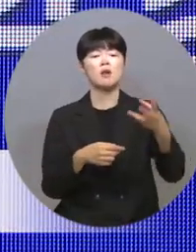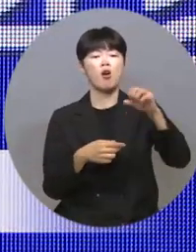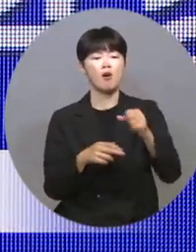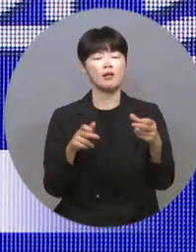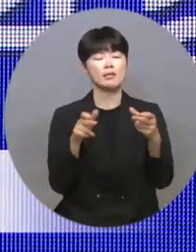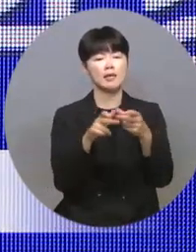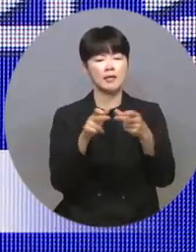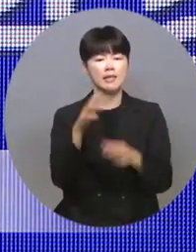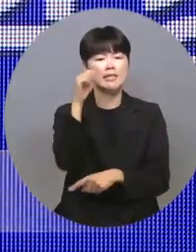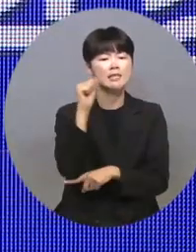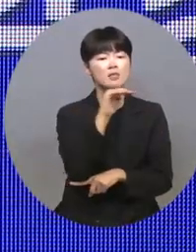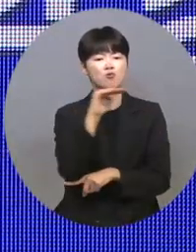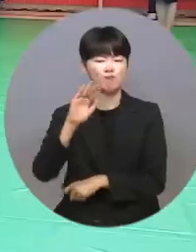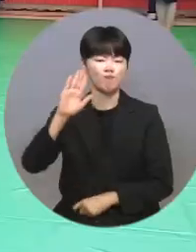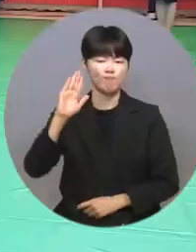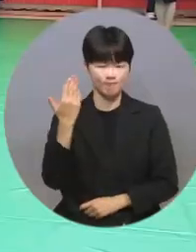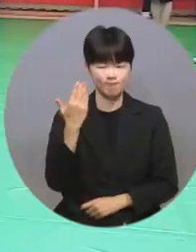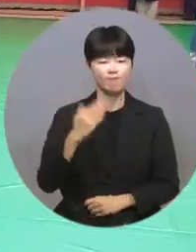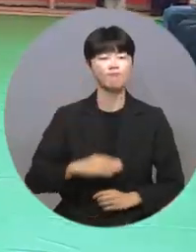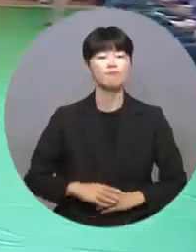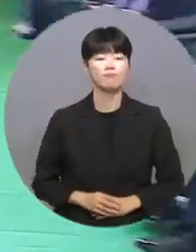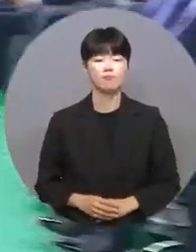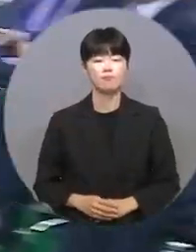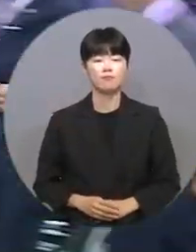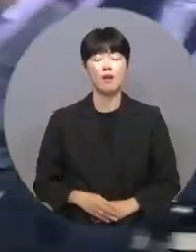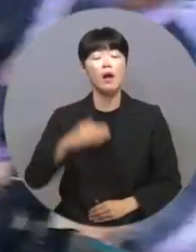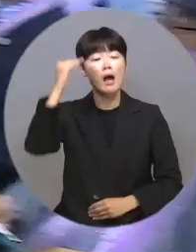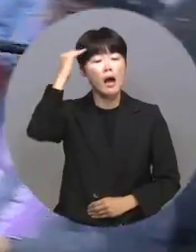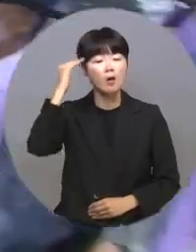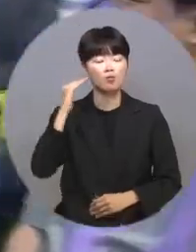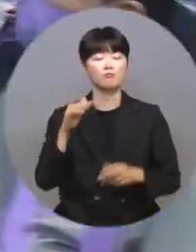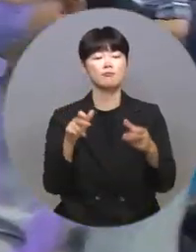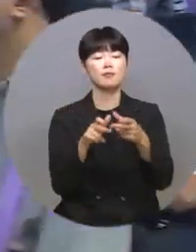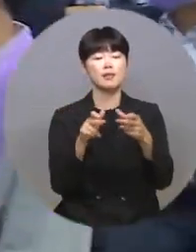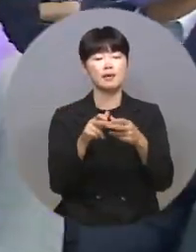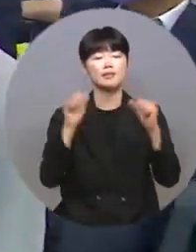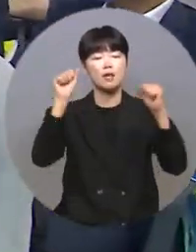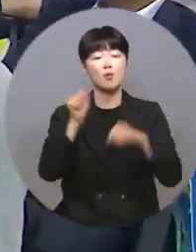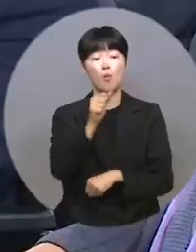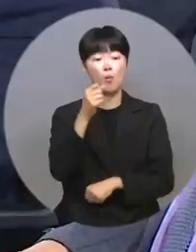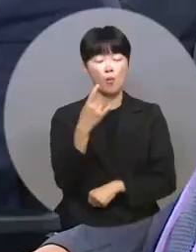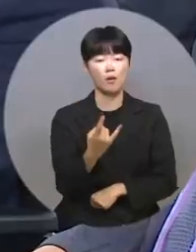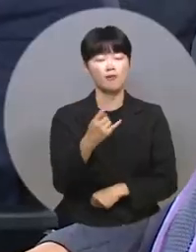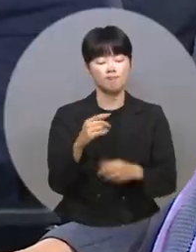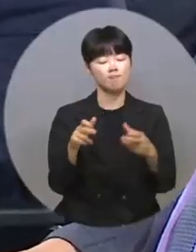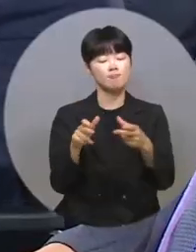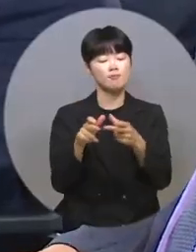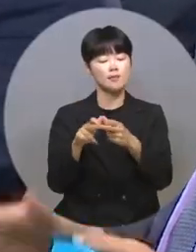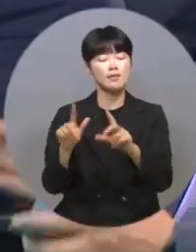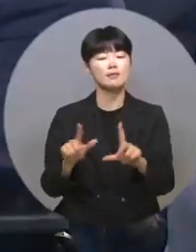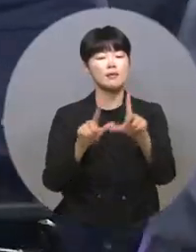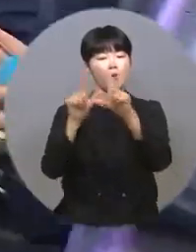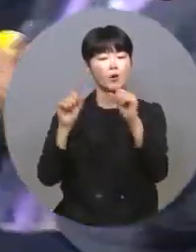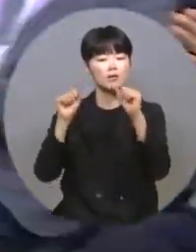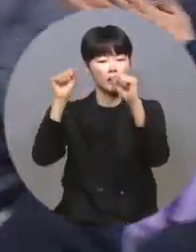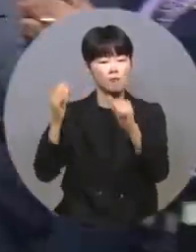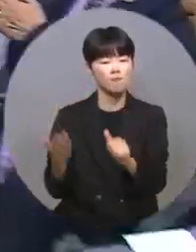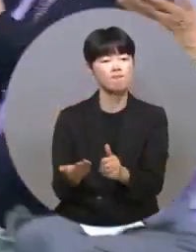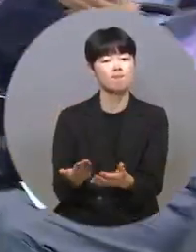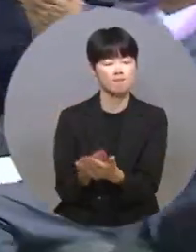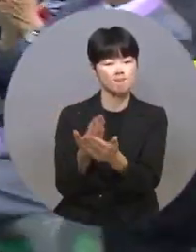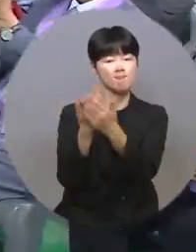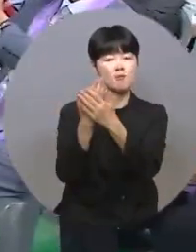this world with disability. 대한장애인체육회도 장애인 생활체육 활성화에 박차를 가하겠다는 뜻을